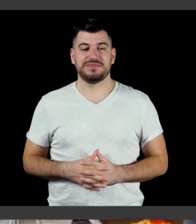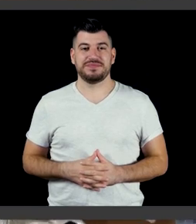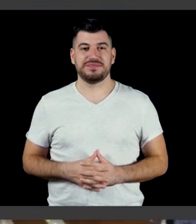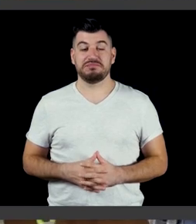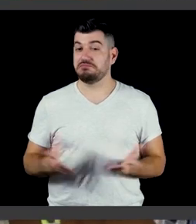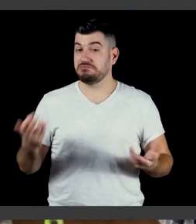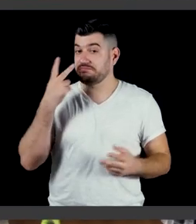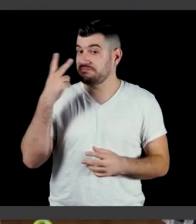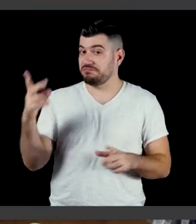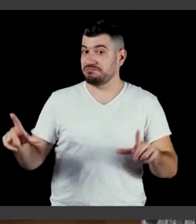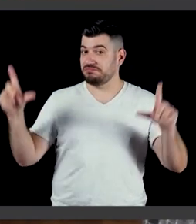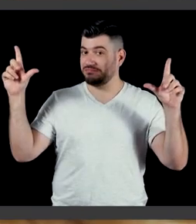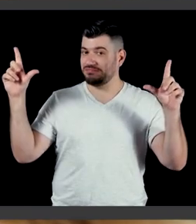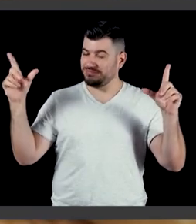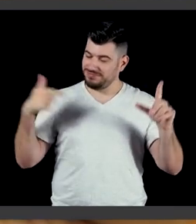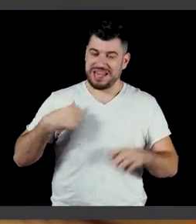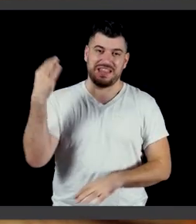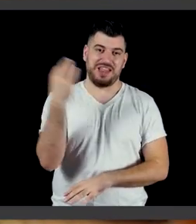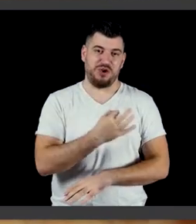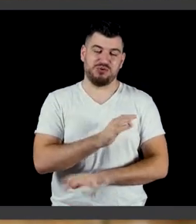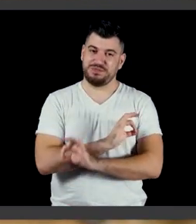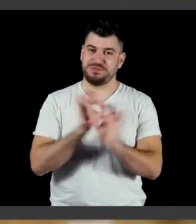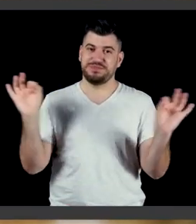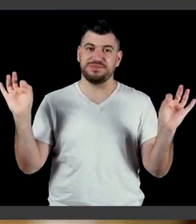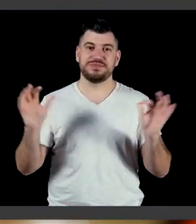Πώς φαίνεται. Τέλειο.